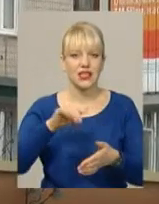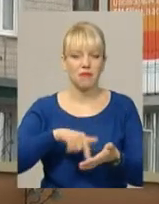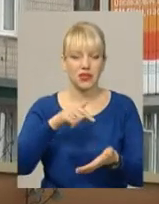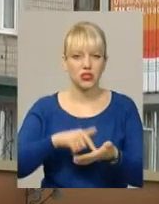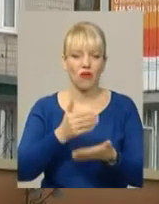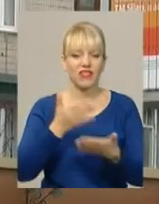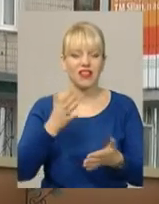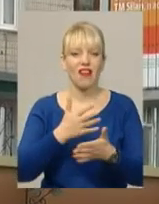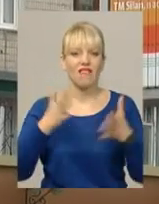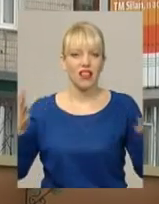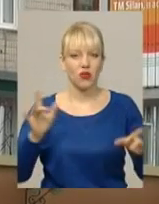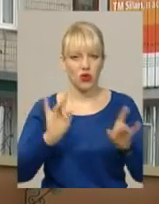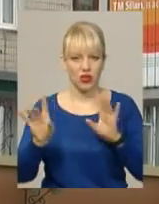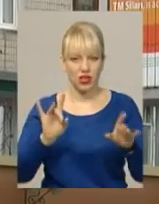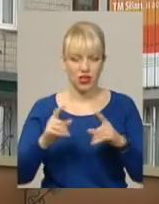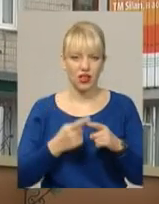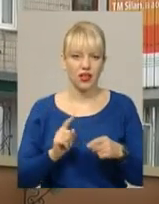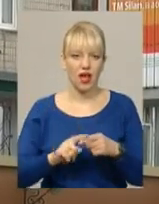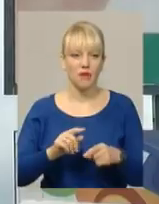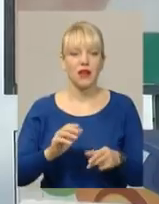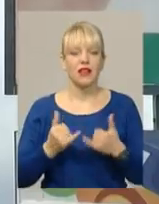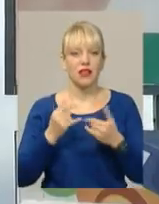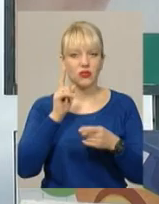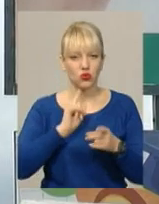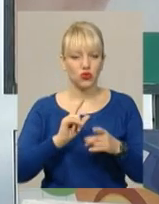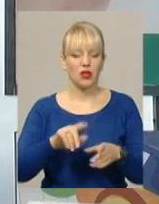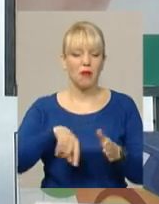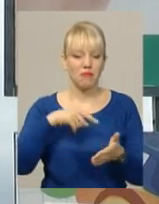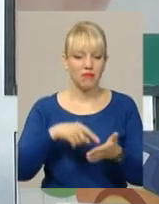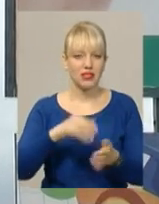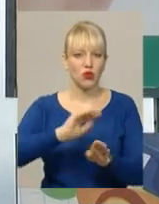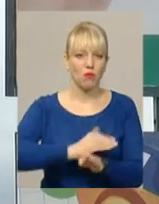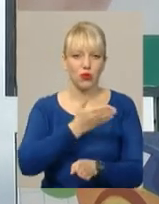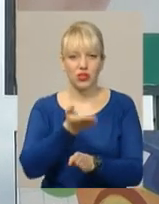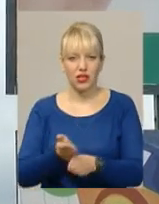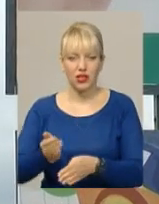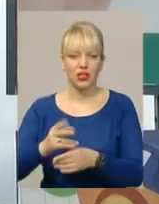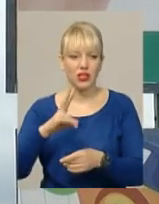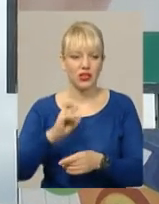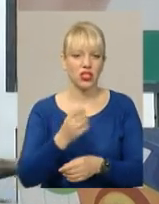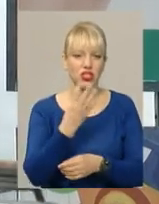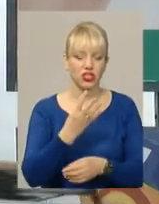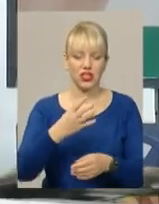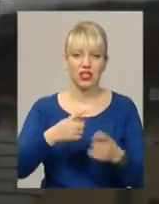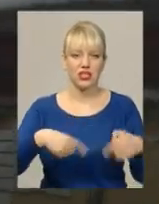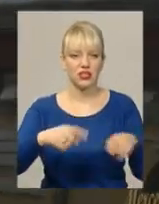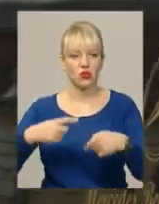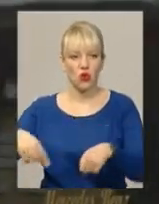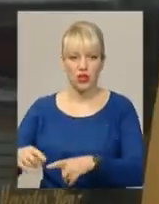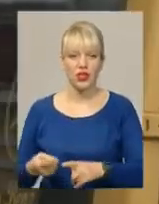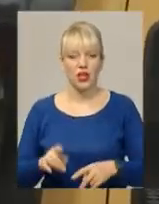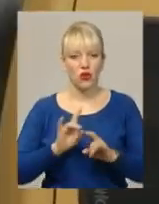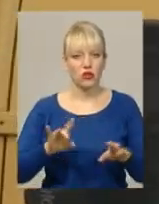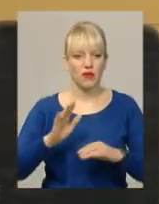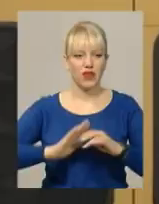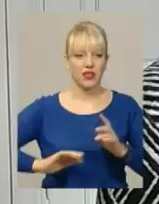конструкцій. Для зручності в управлінні архітектури місто розбили на чотири укрупнені економіко-планувальні зони, розповідає фахівець реклами